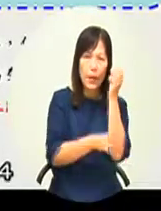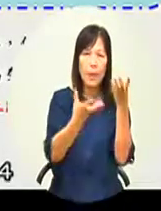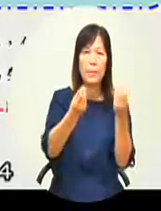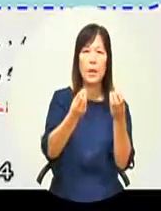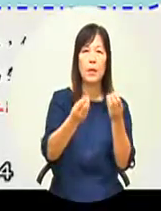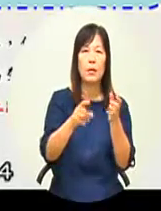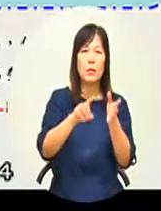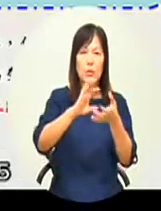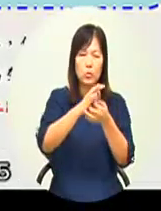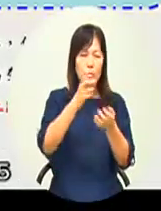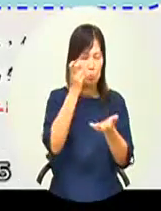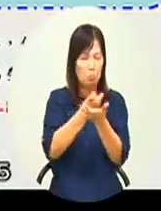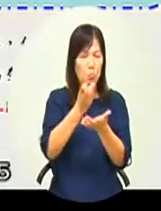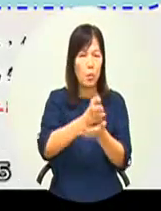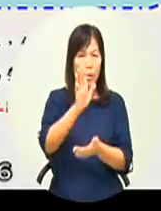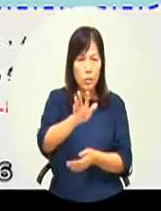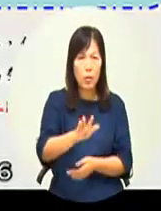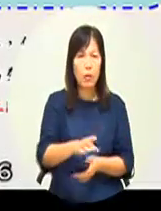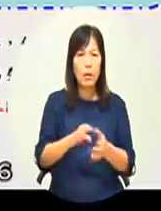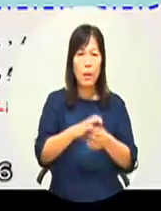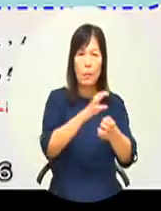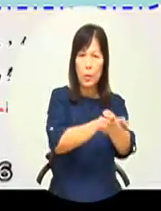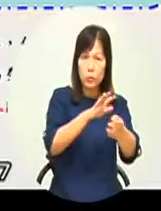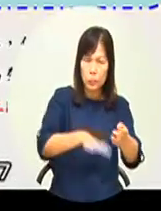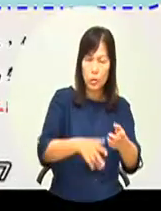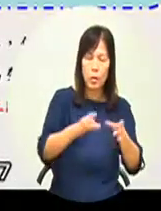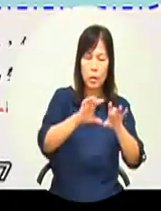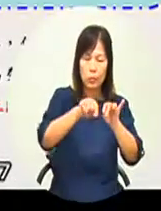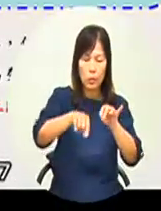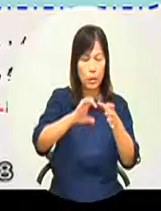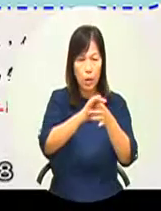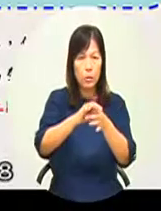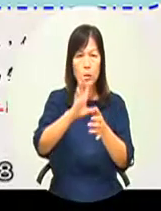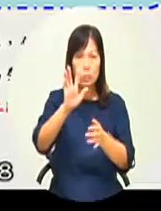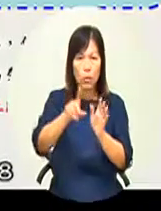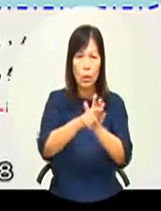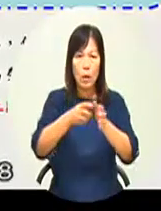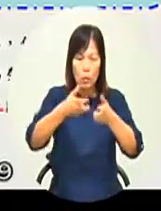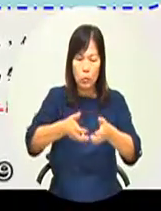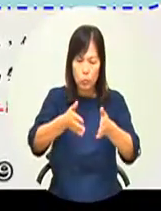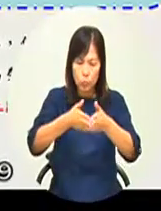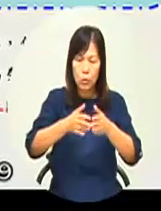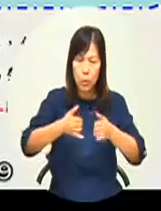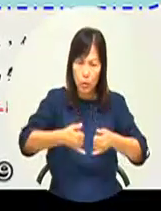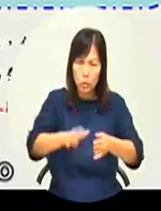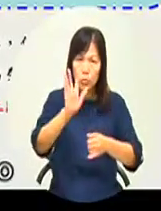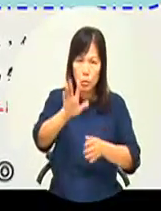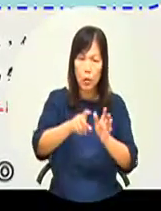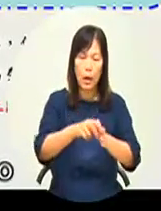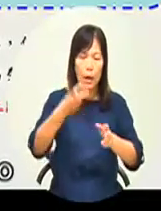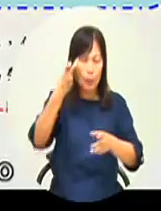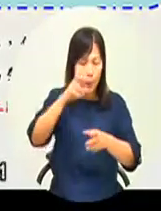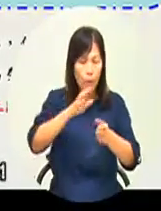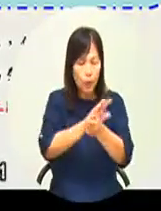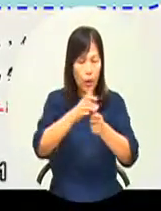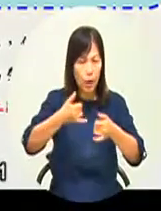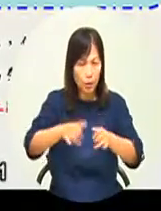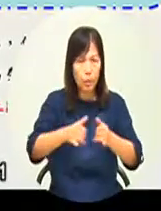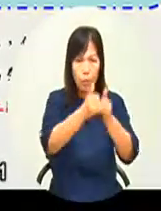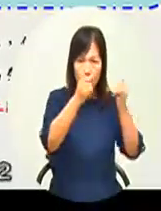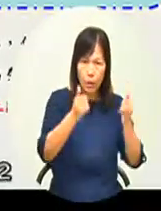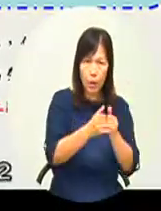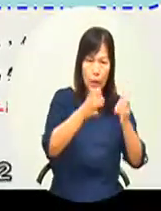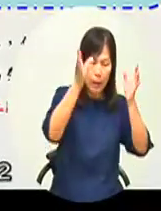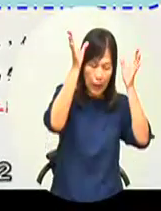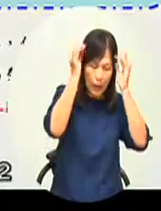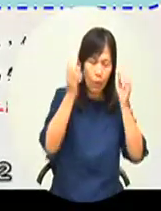非常严重。那其实在我们左营这边，因为地理的关系，有几条重要的道路，像博爱路啊、民族一路、华夏路这一